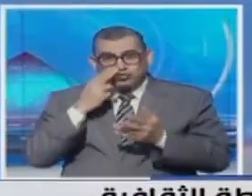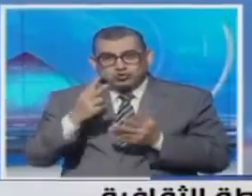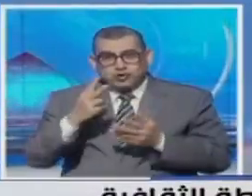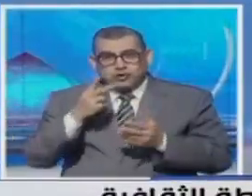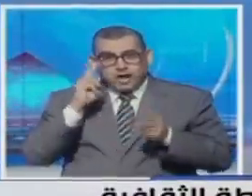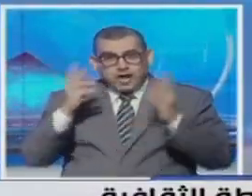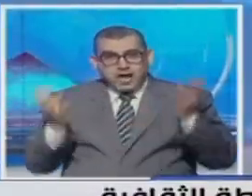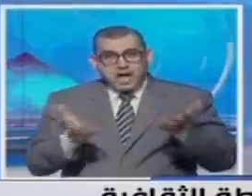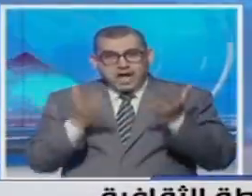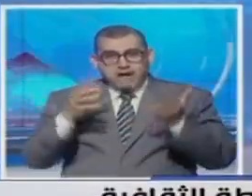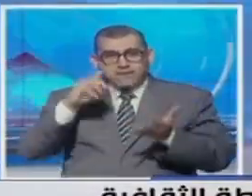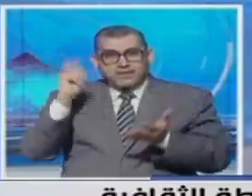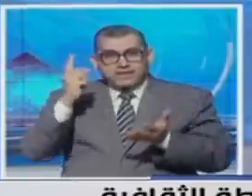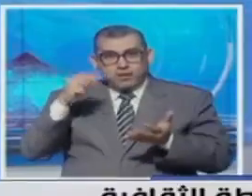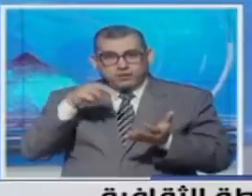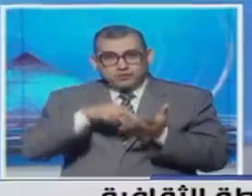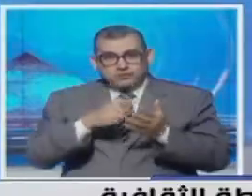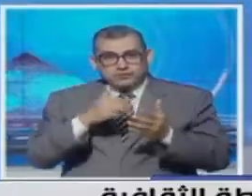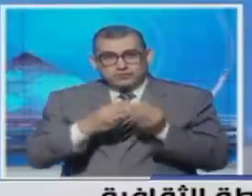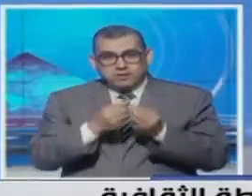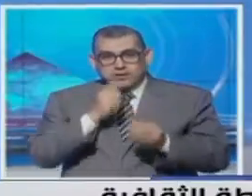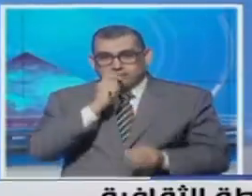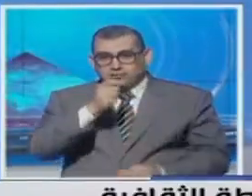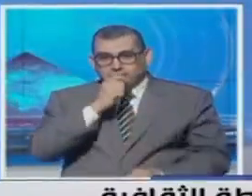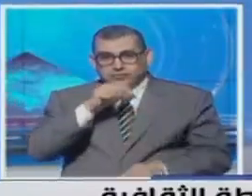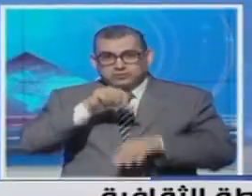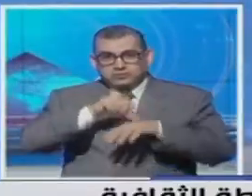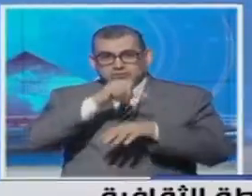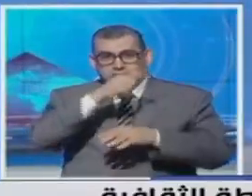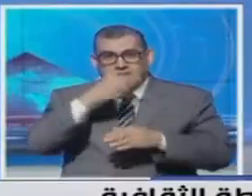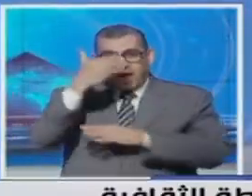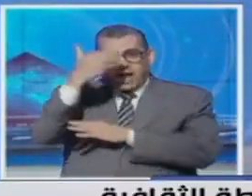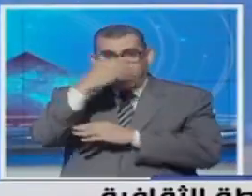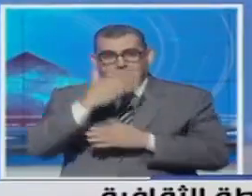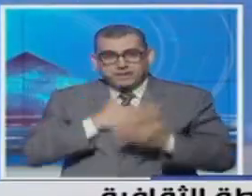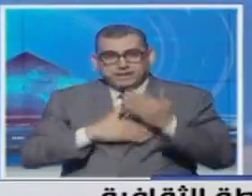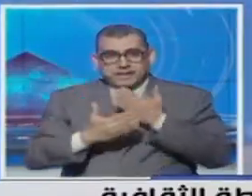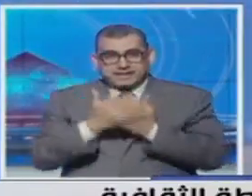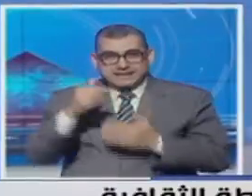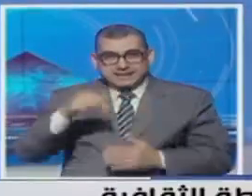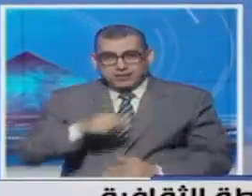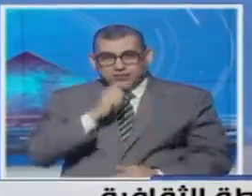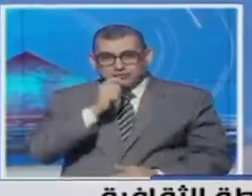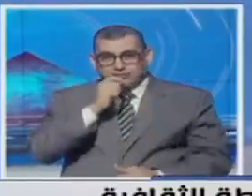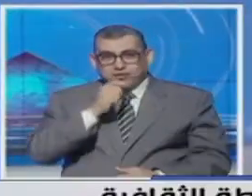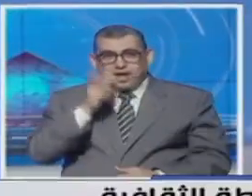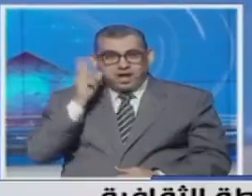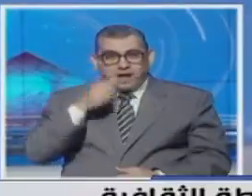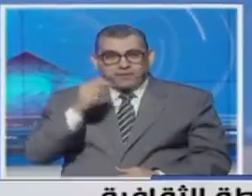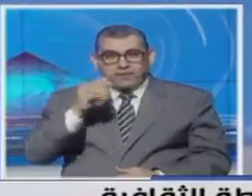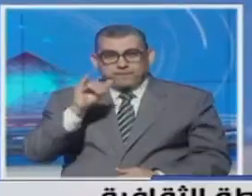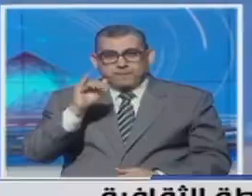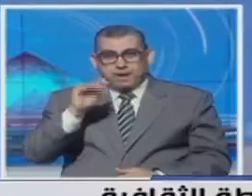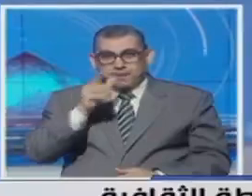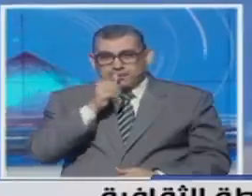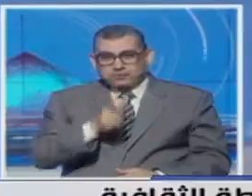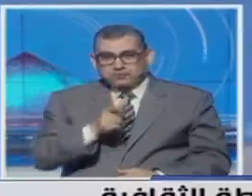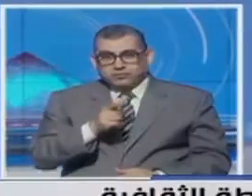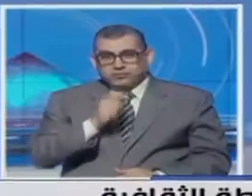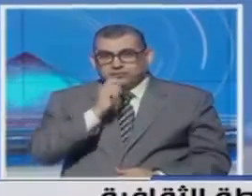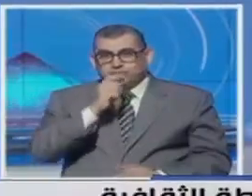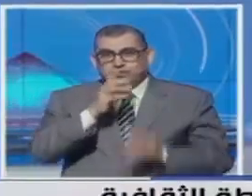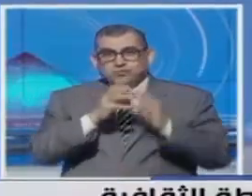التي يشهدها المهرجان الدولي، ينضم إلينا مباشرة من العالمين الجديدة مراسل أخبار مصر محمد